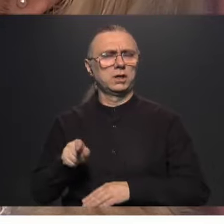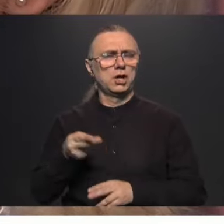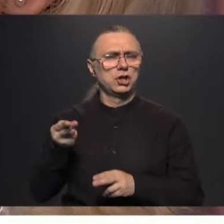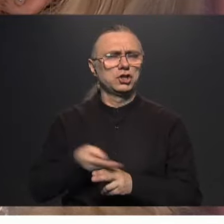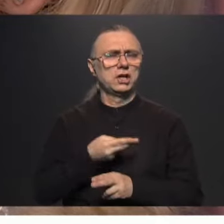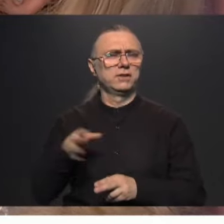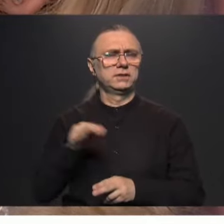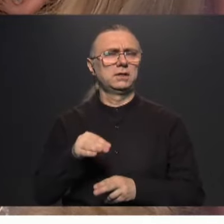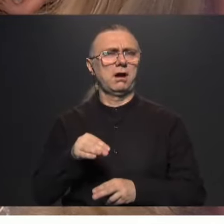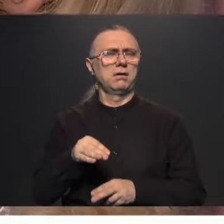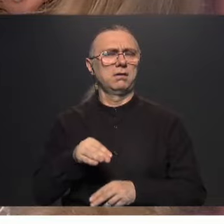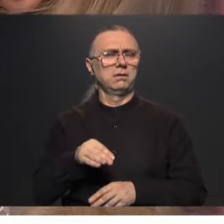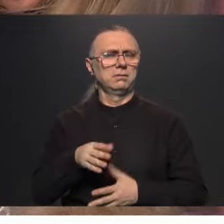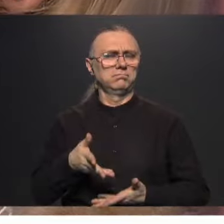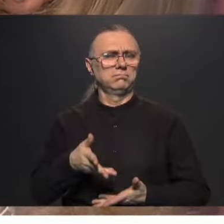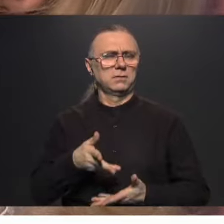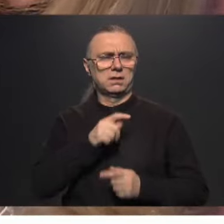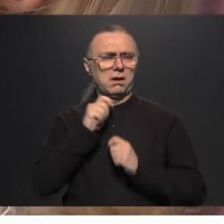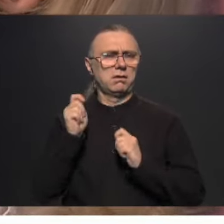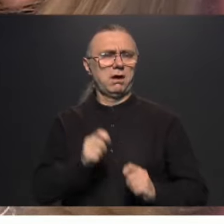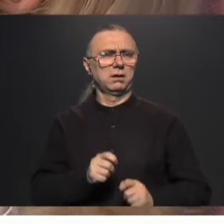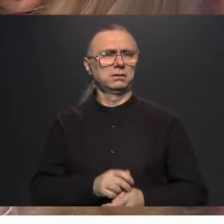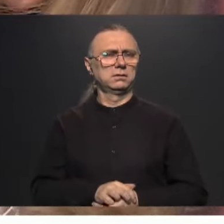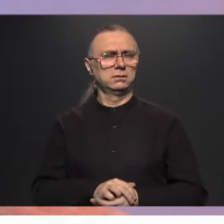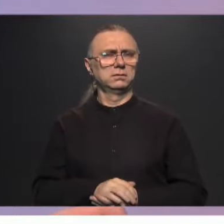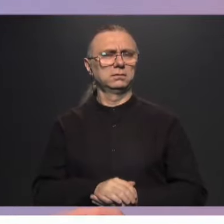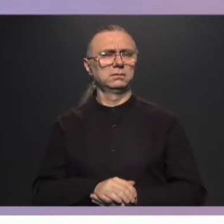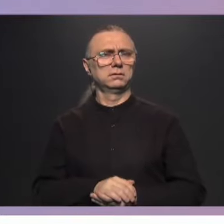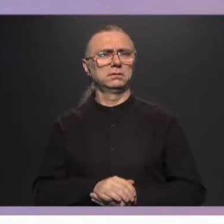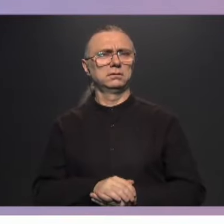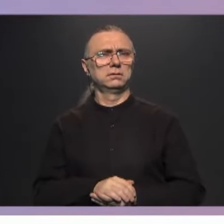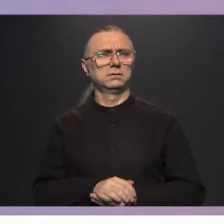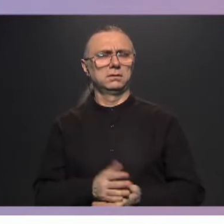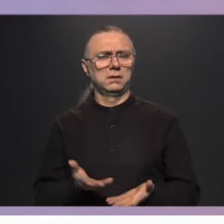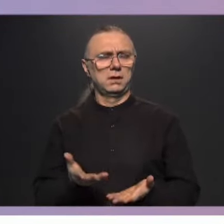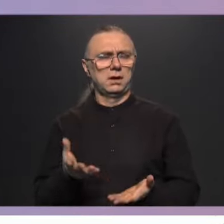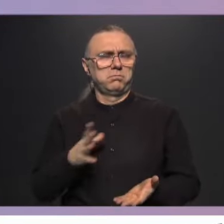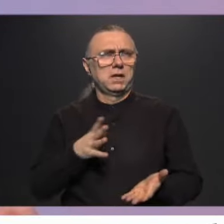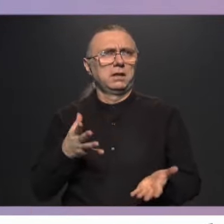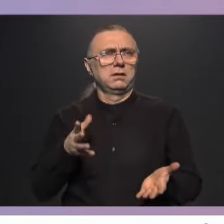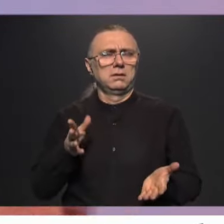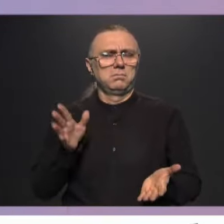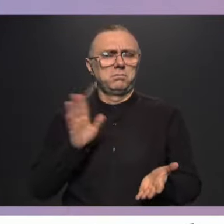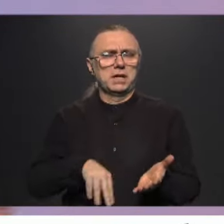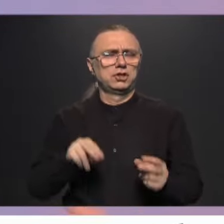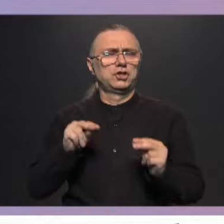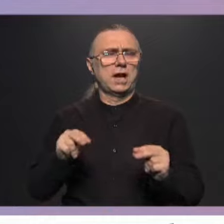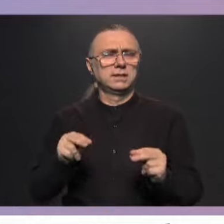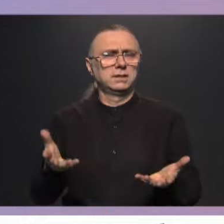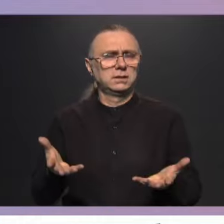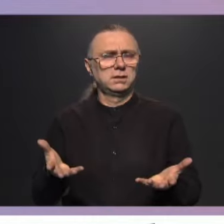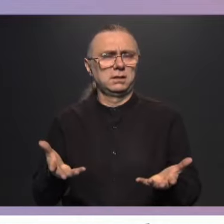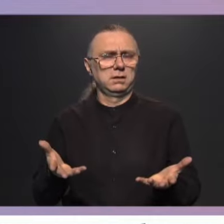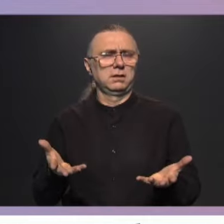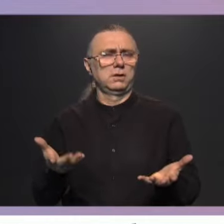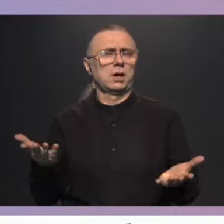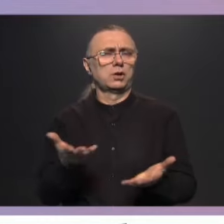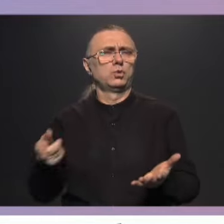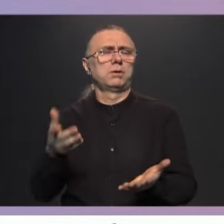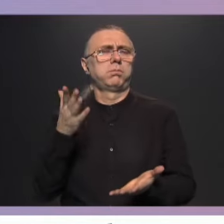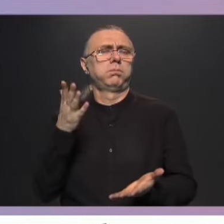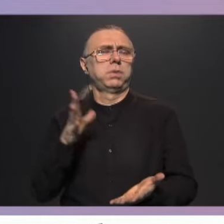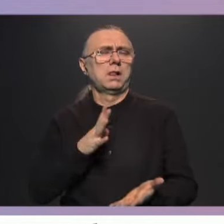они остались на тот момент без чести люди. Без той чести, которую они имели бы, если бы